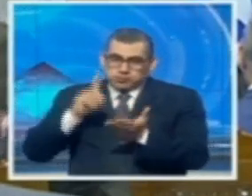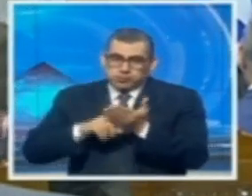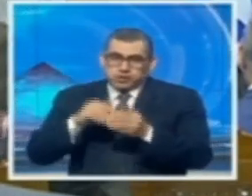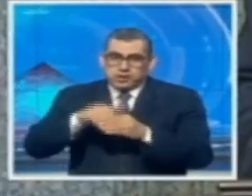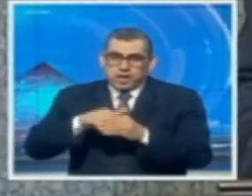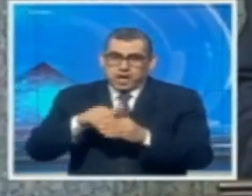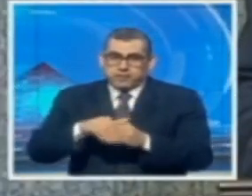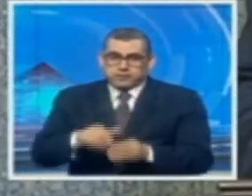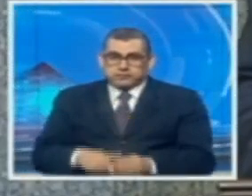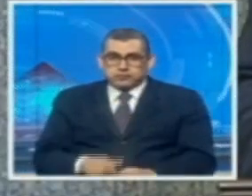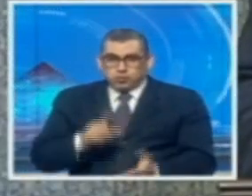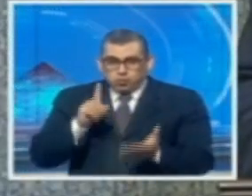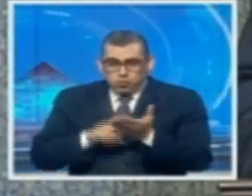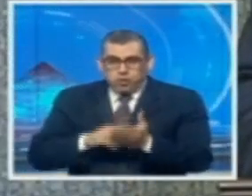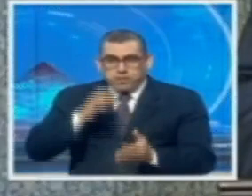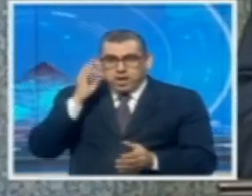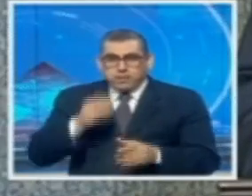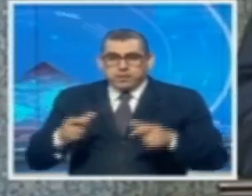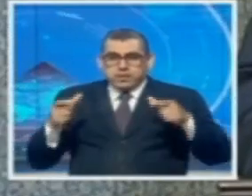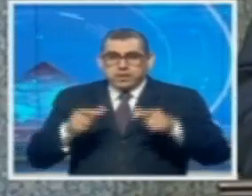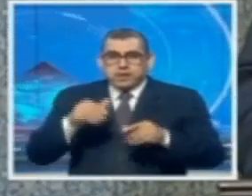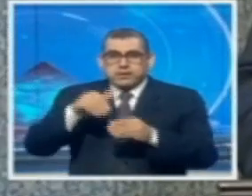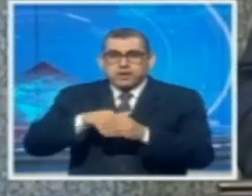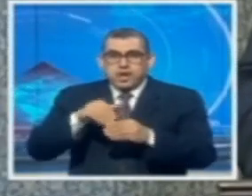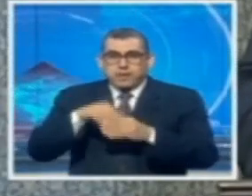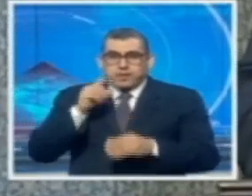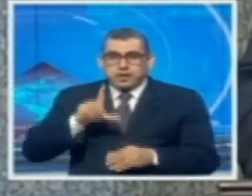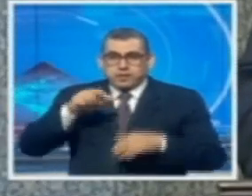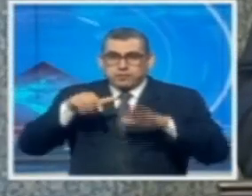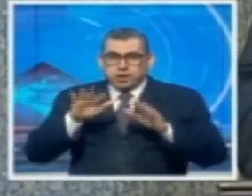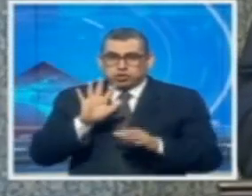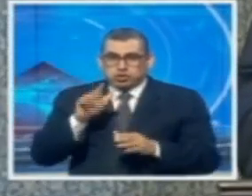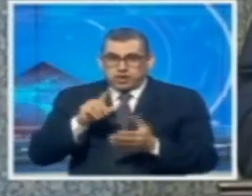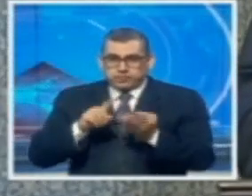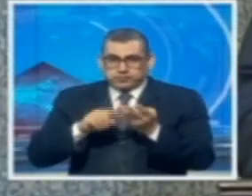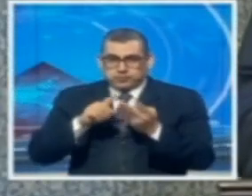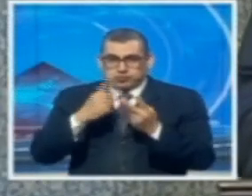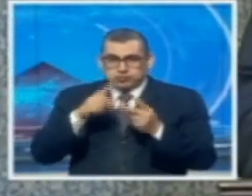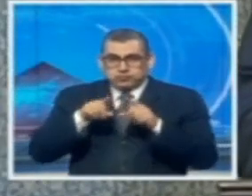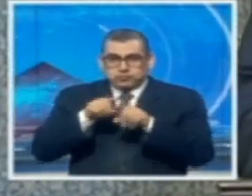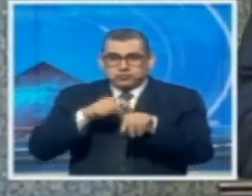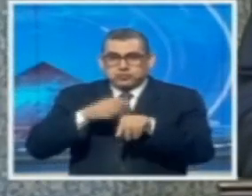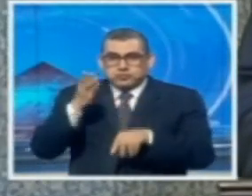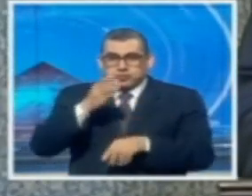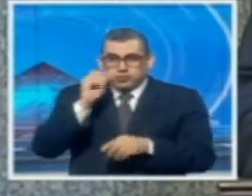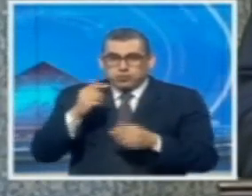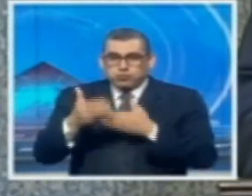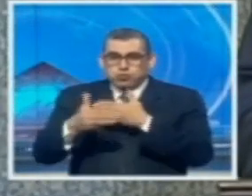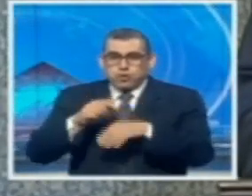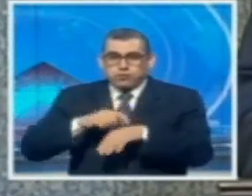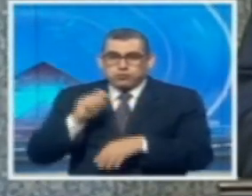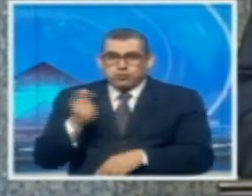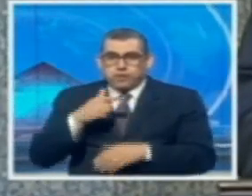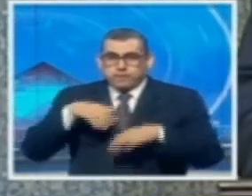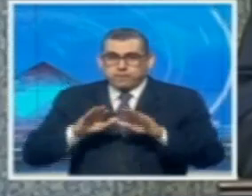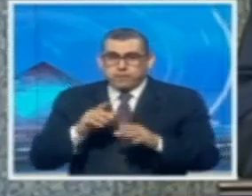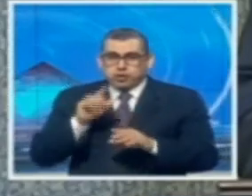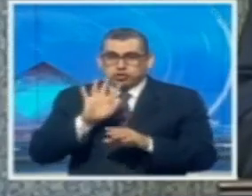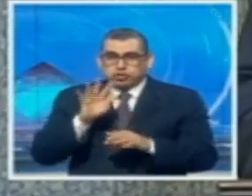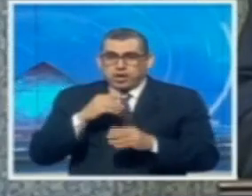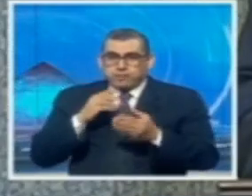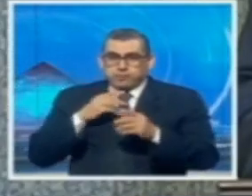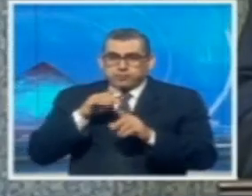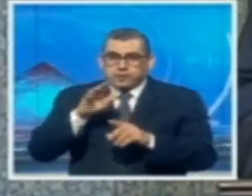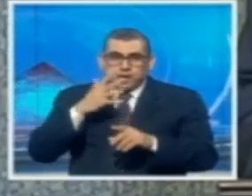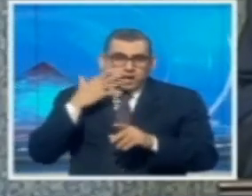أكدنا على ضرورة عقد الانتخابات الرئاسية والبرلمانية بالتزامن في أقرب وقت ودعم جهود مجلس النواب الليبي